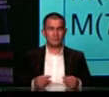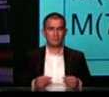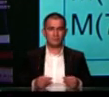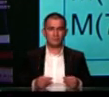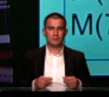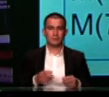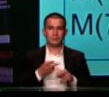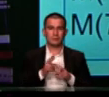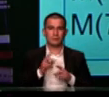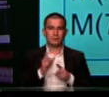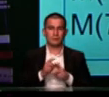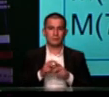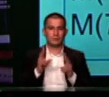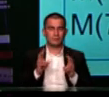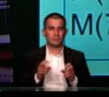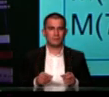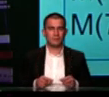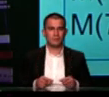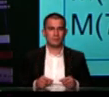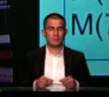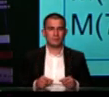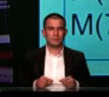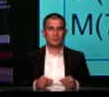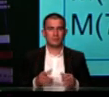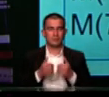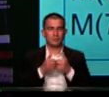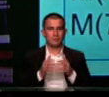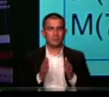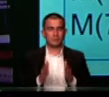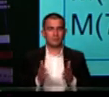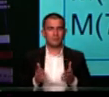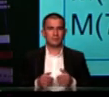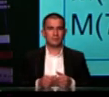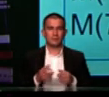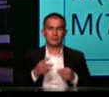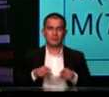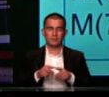ning 3-chi darajasini 33 ga bo'lganimizda 13 hosil bo'ldi.